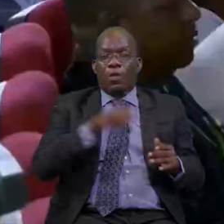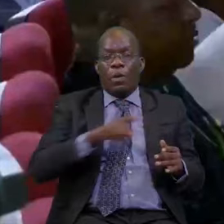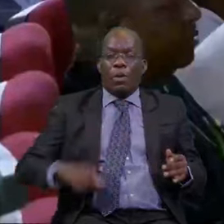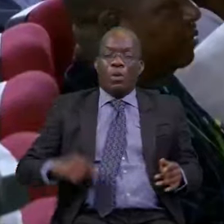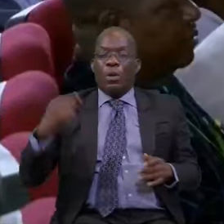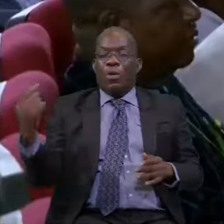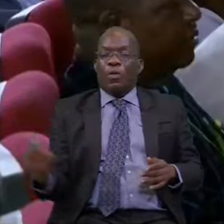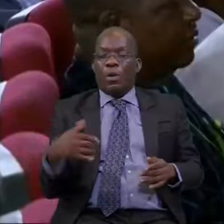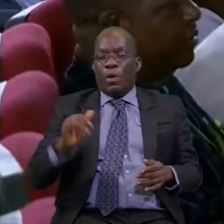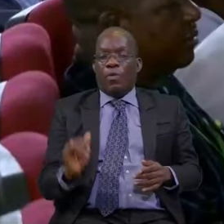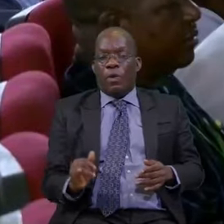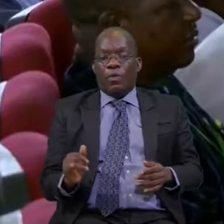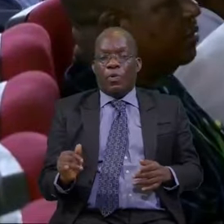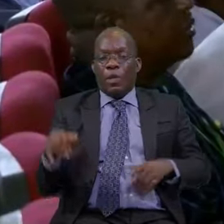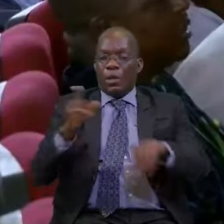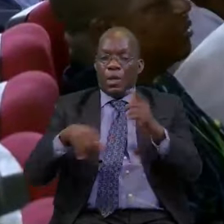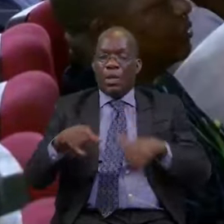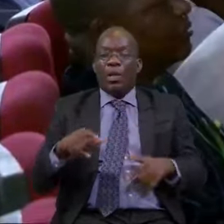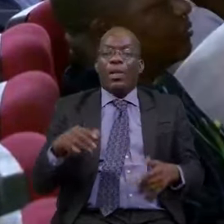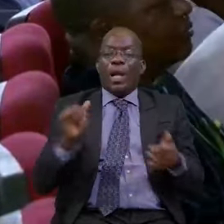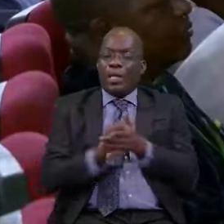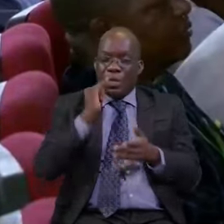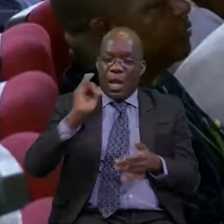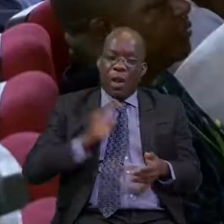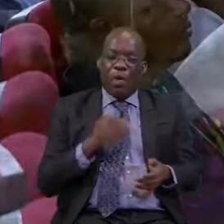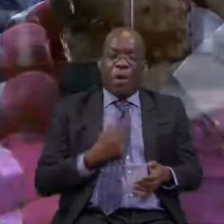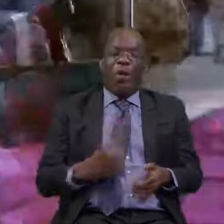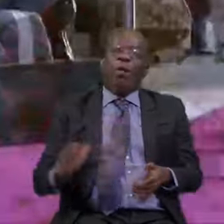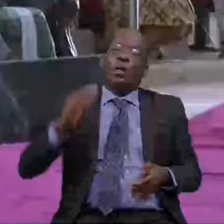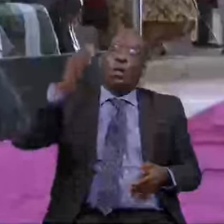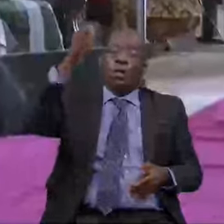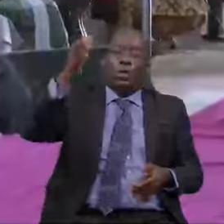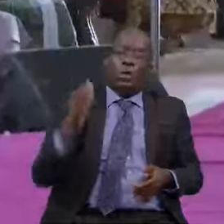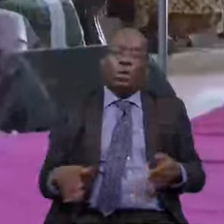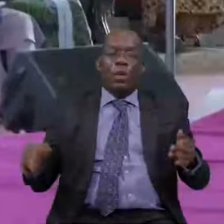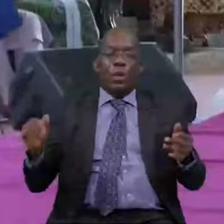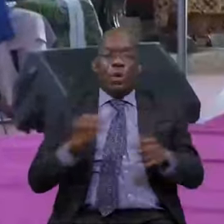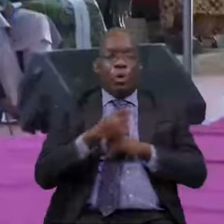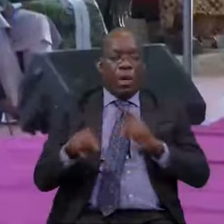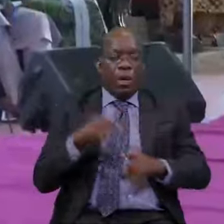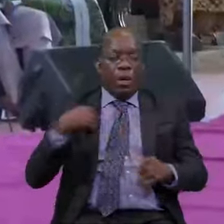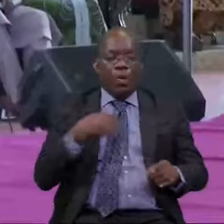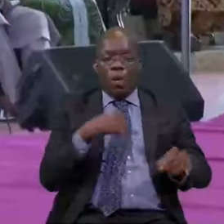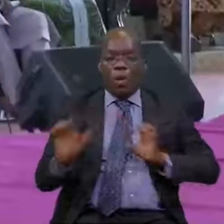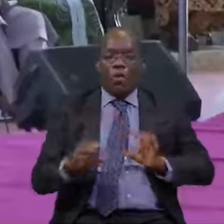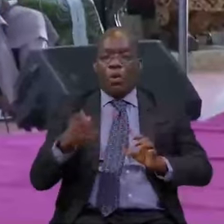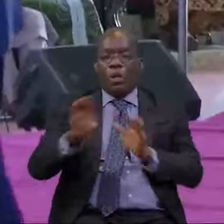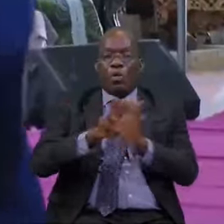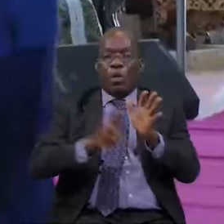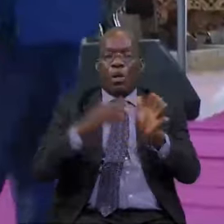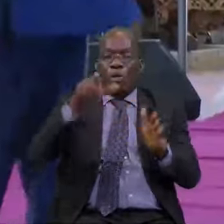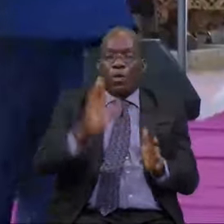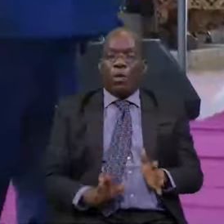vie. Alors c'est notre destination. Lorsque nous aurons fait la volonté de Dieu sur cette terre,